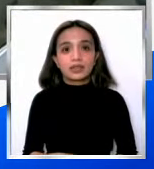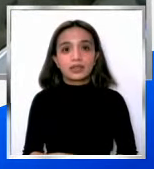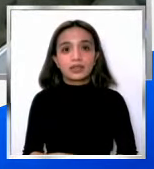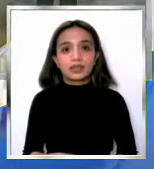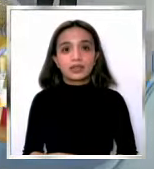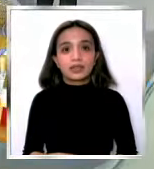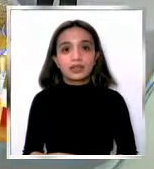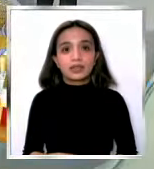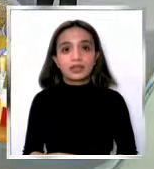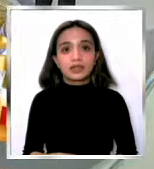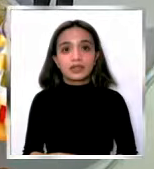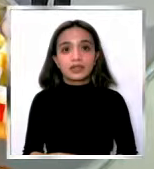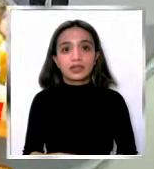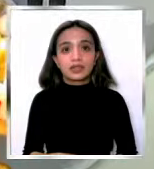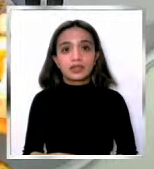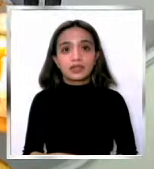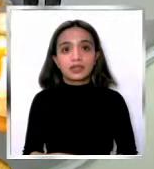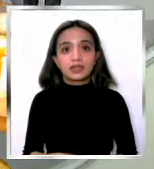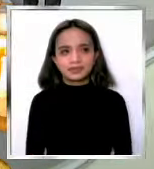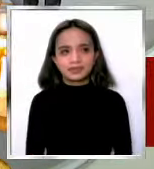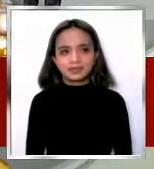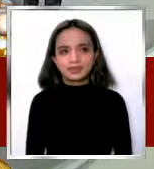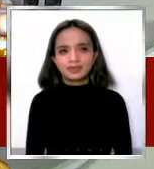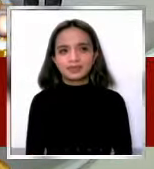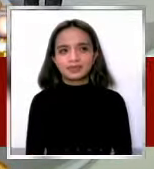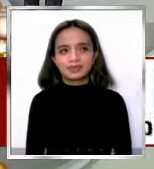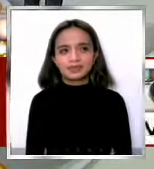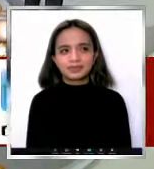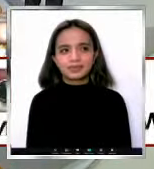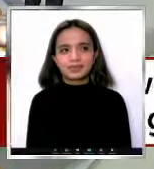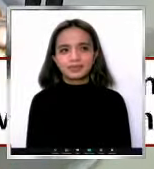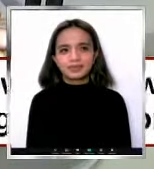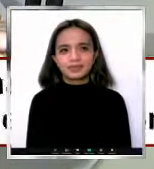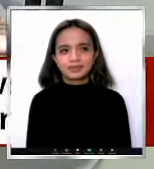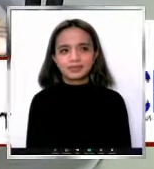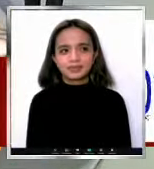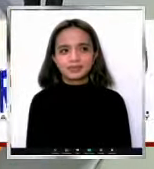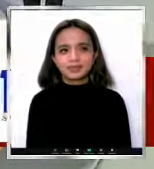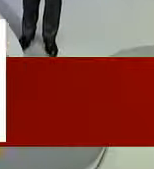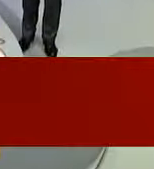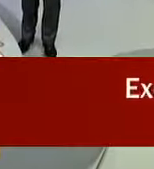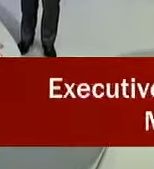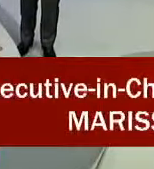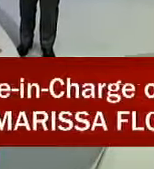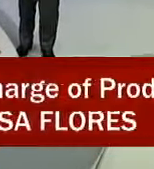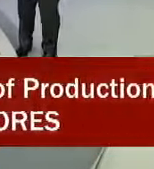24 oras. Jowa po.